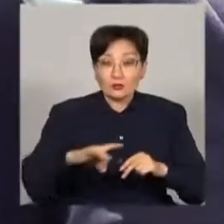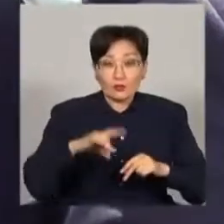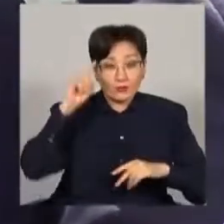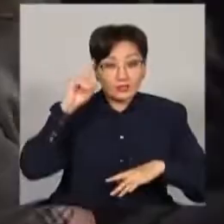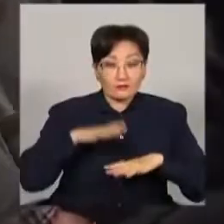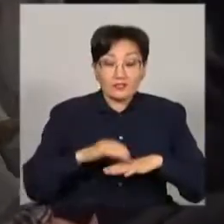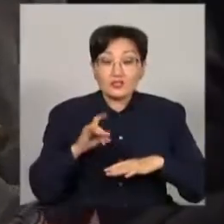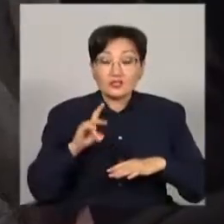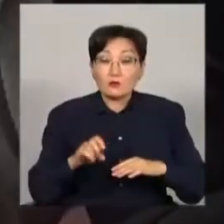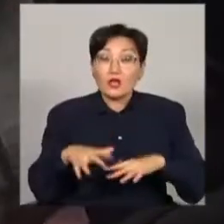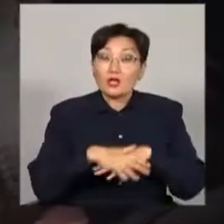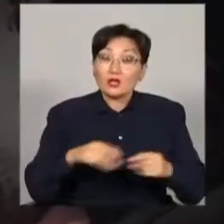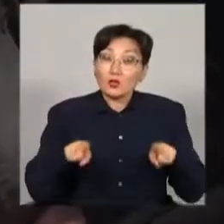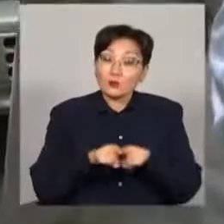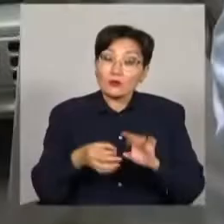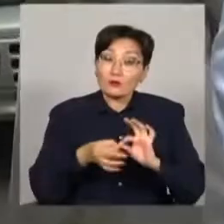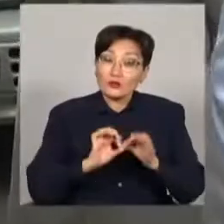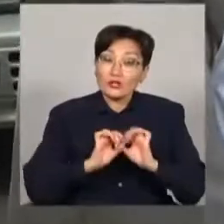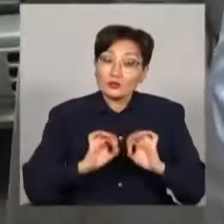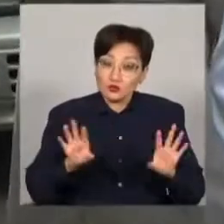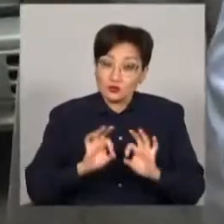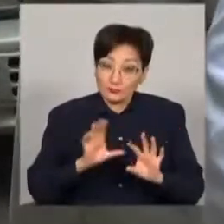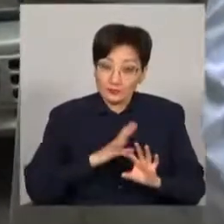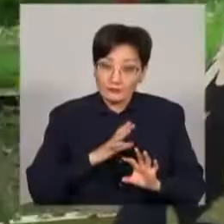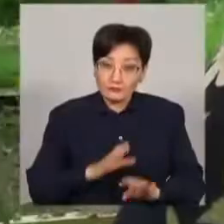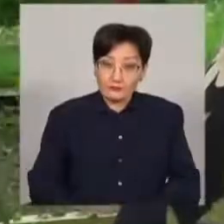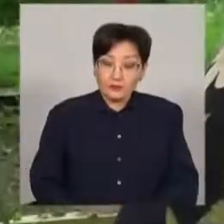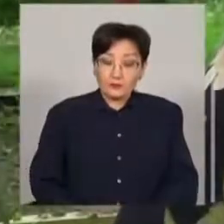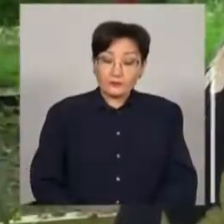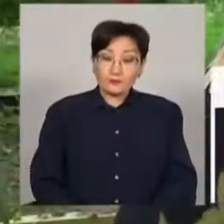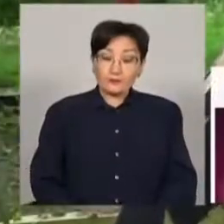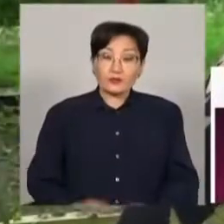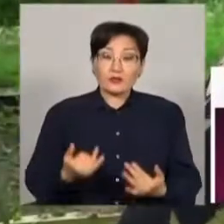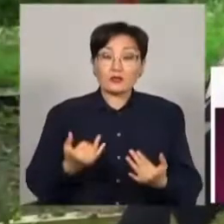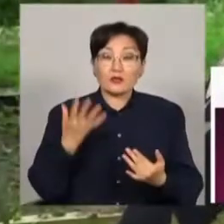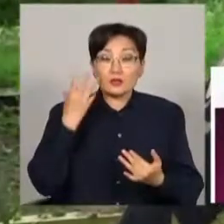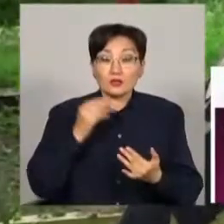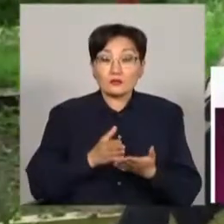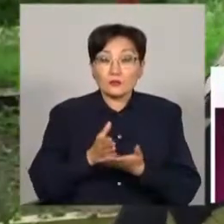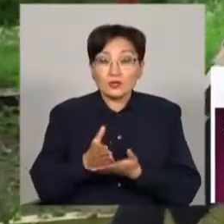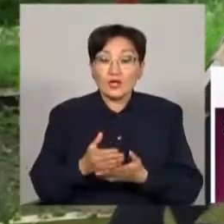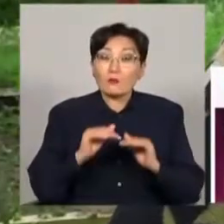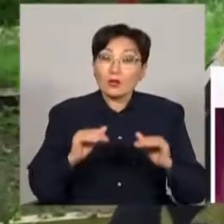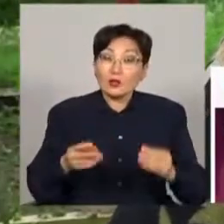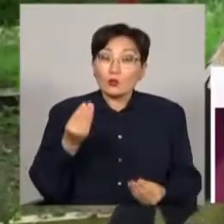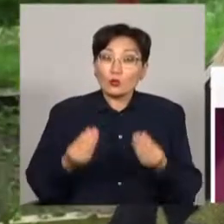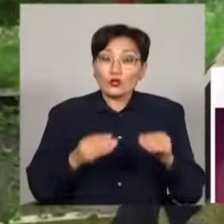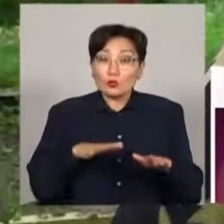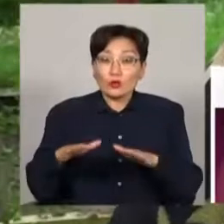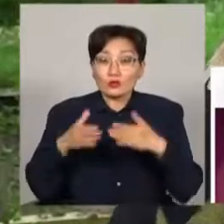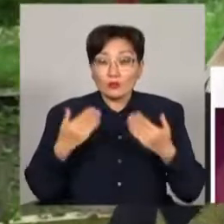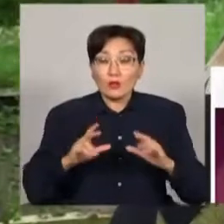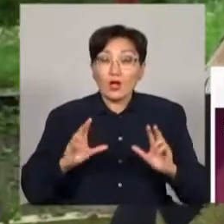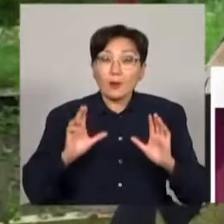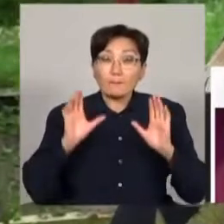Сайран Сайфеденов халыққа осылай тәптіштеп түсіндіріп берді. Шулап мына жерге шыққан уақыт ойнайтын жер жоқ. Мына